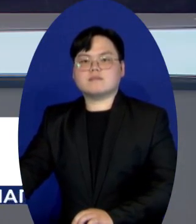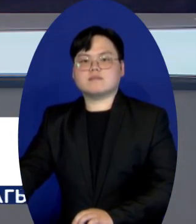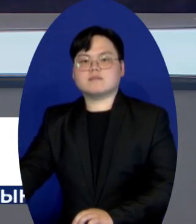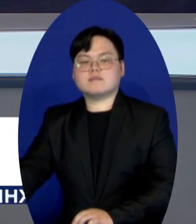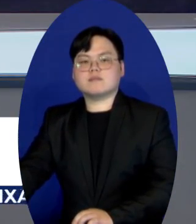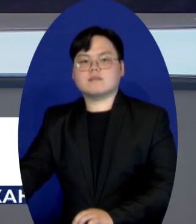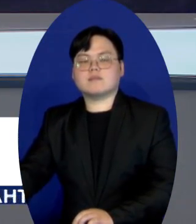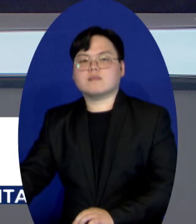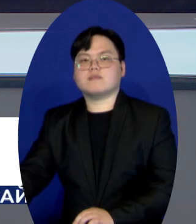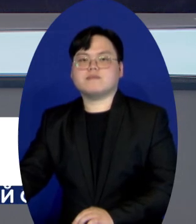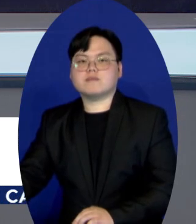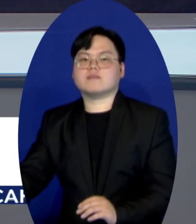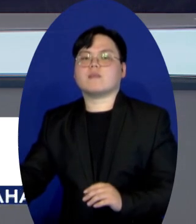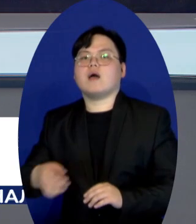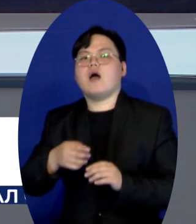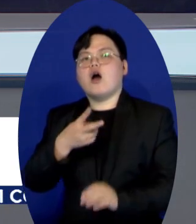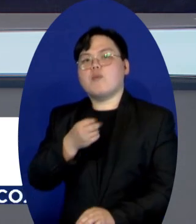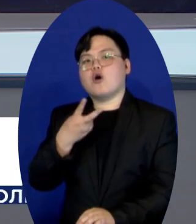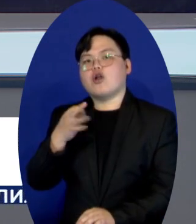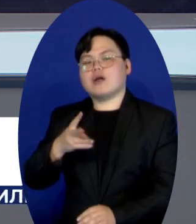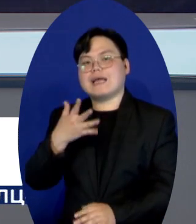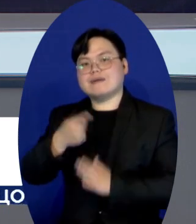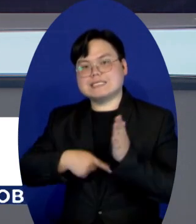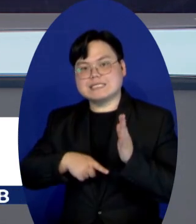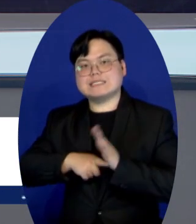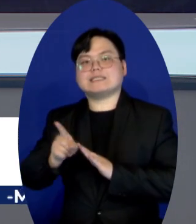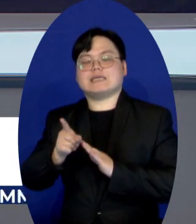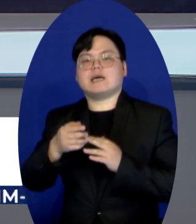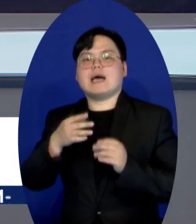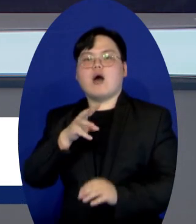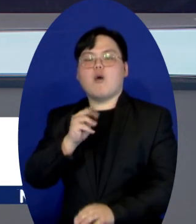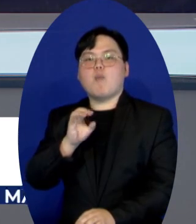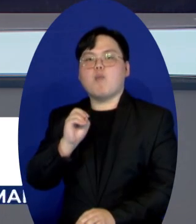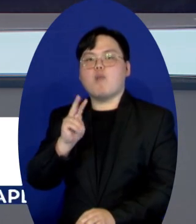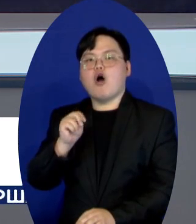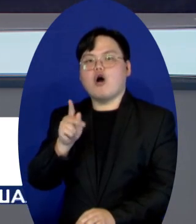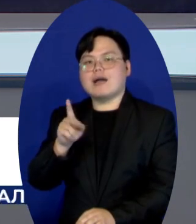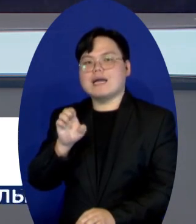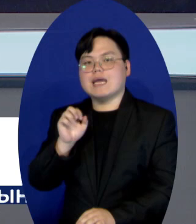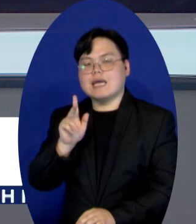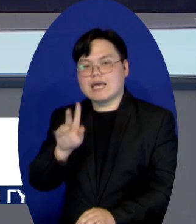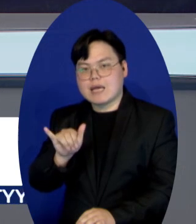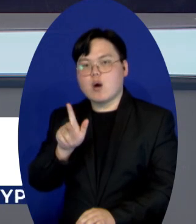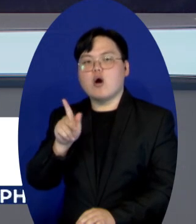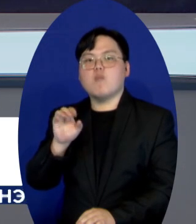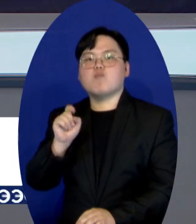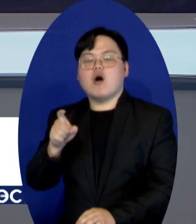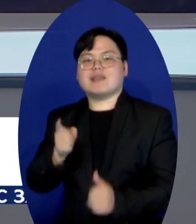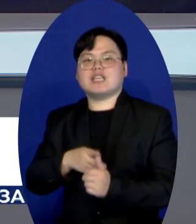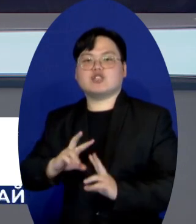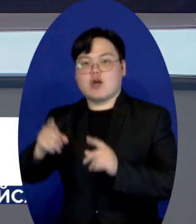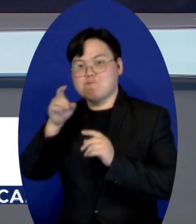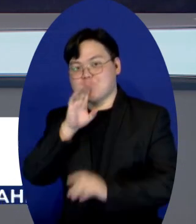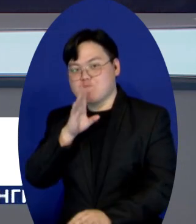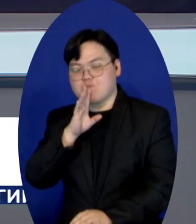Энэ оны 5 дугаар сараас дэлхийд даяар тархаж эхэлсэн сармагчны цэцэг өвчний нэршлиг солих ажлыг дэлхийн эрүүл мэндийн байгууллага эхлүүлээд байгаа. Энэ